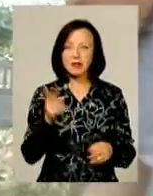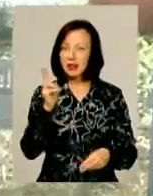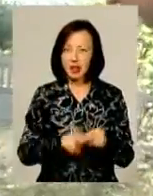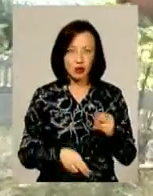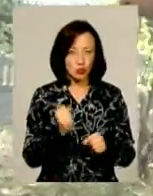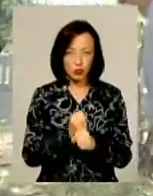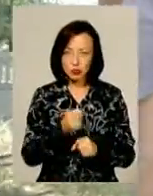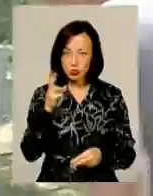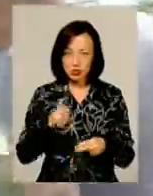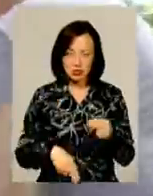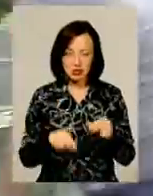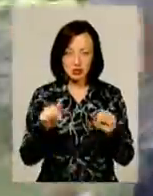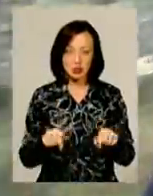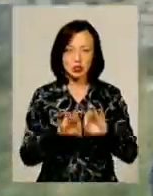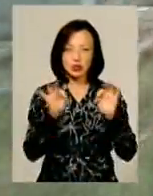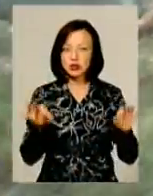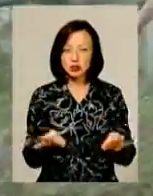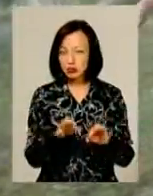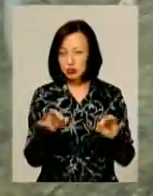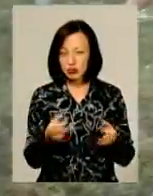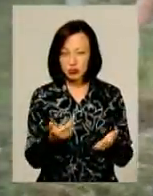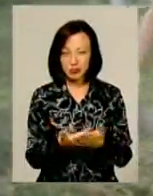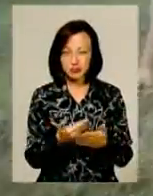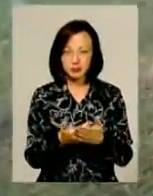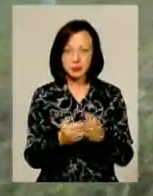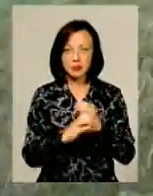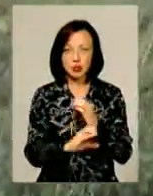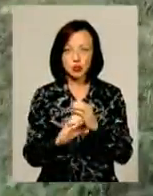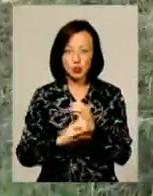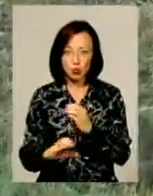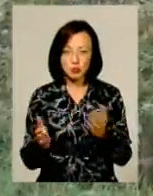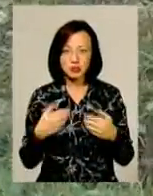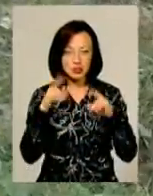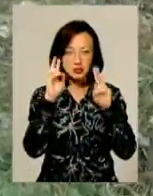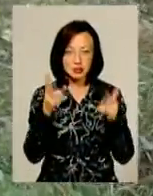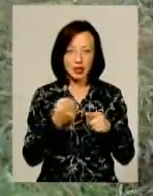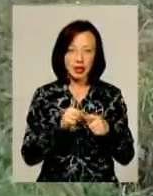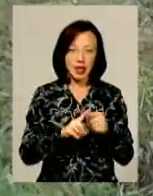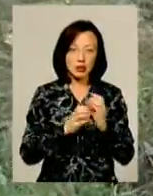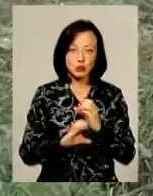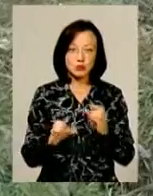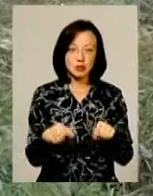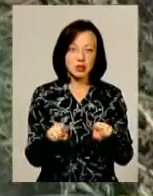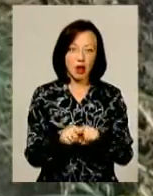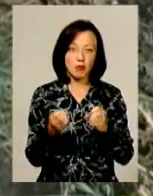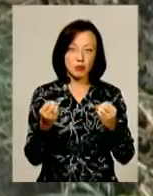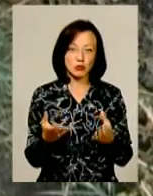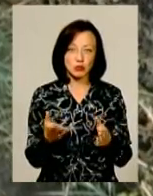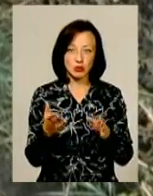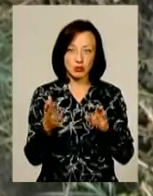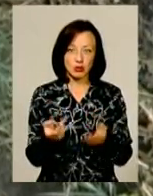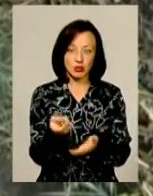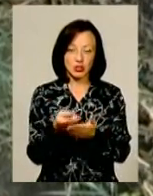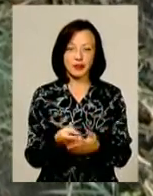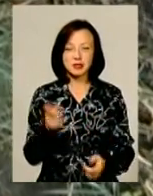дороблена до кінця, вона тут нічого не. Тут от труби, я не знаю, чи ті труби є, чи просто так вони лежать. Через